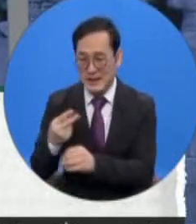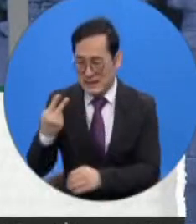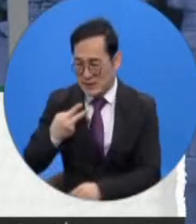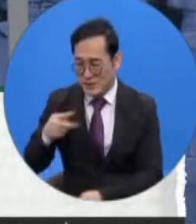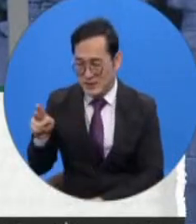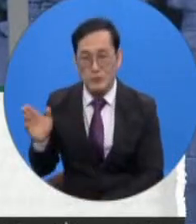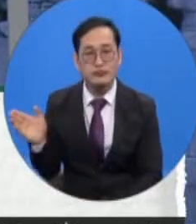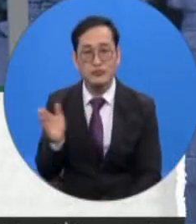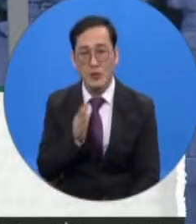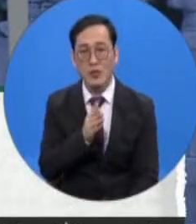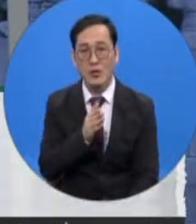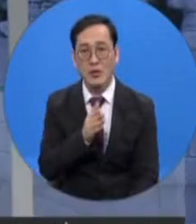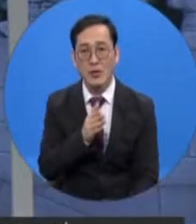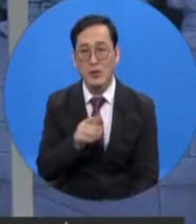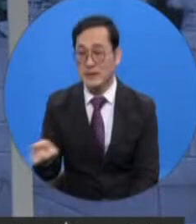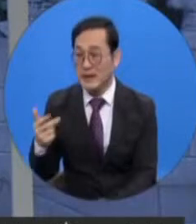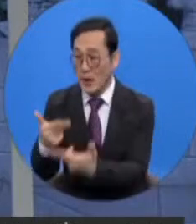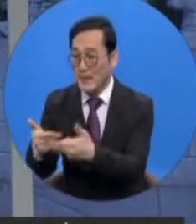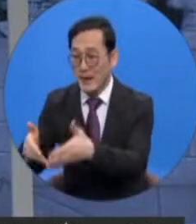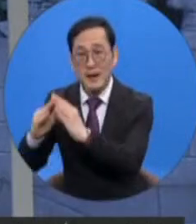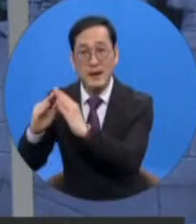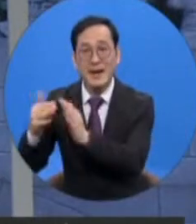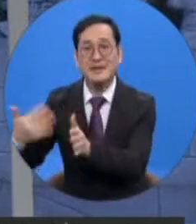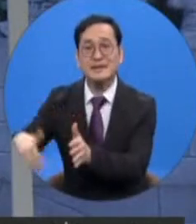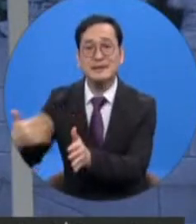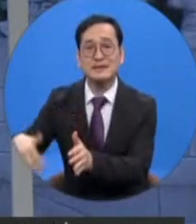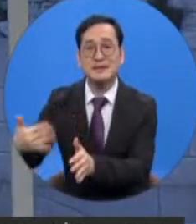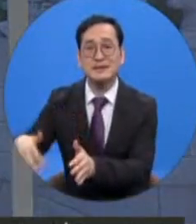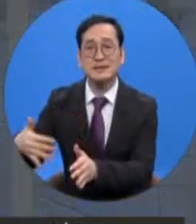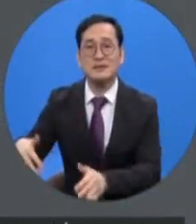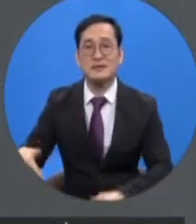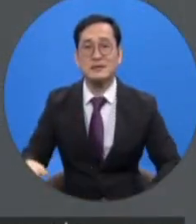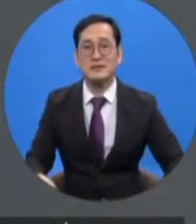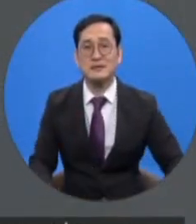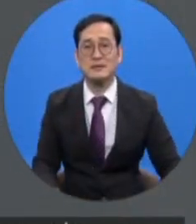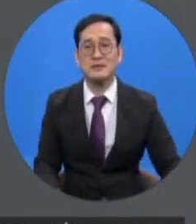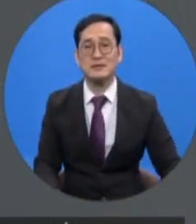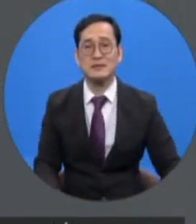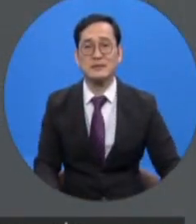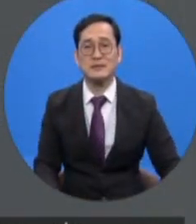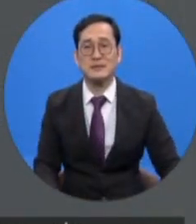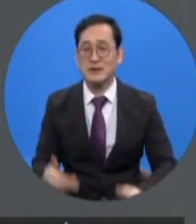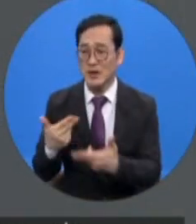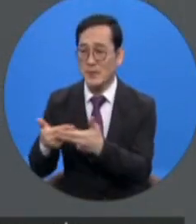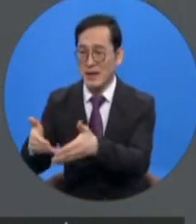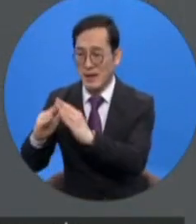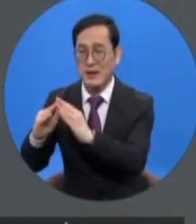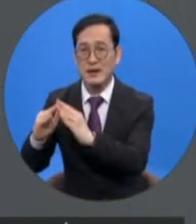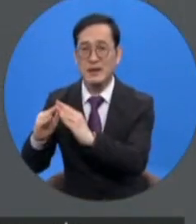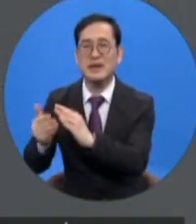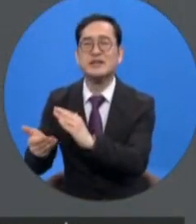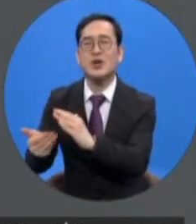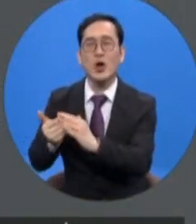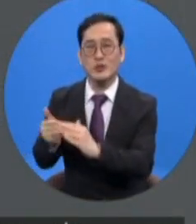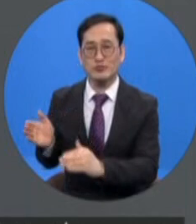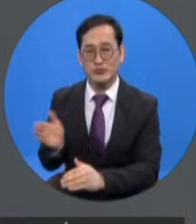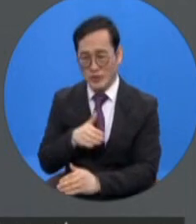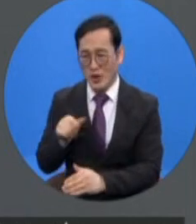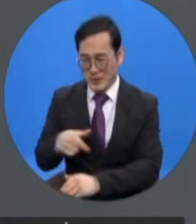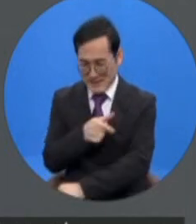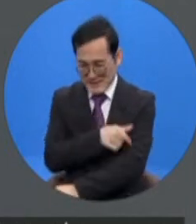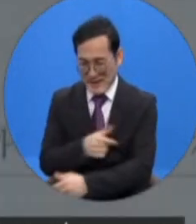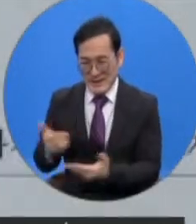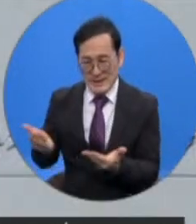하고 있는데 그때는 협회가 만들어지기도 전이잖아요. 그럼 예. 협회가 만들어지기도 이전부터 김건희 씨가